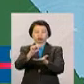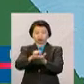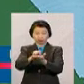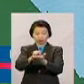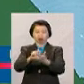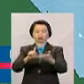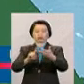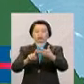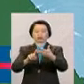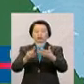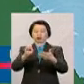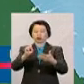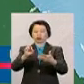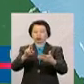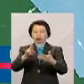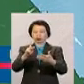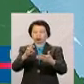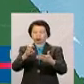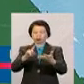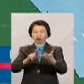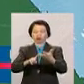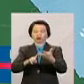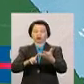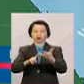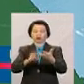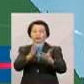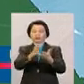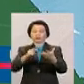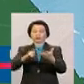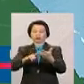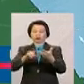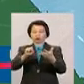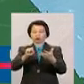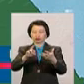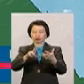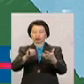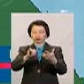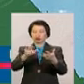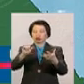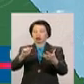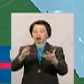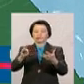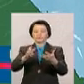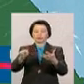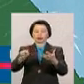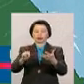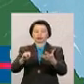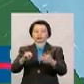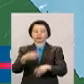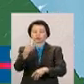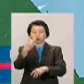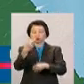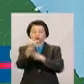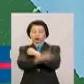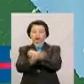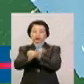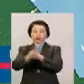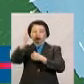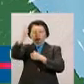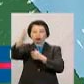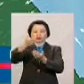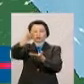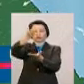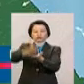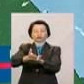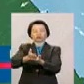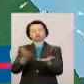di bahagian Sarike serta daerah Lubuk Antu di bahagian Seri Aman. Hujan di kedua-dua buah negeri dijangkakan akan reda